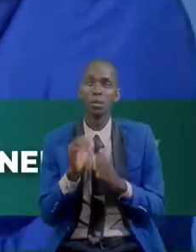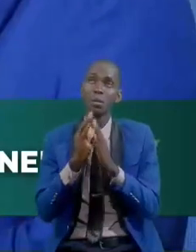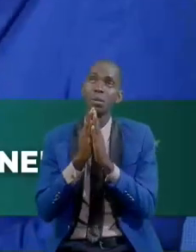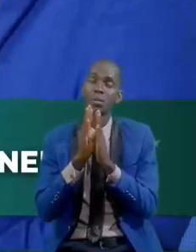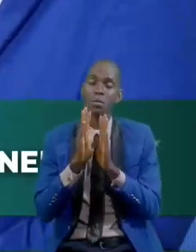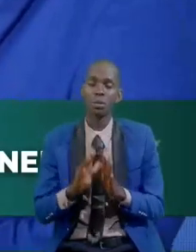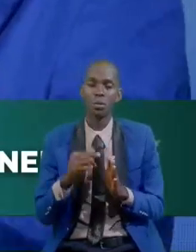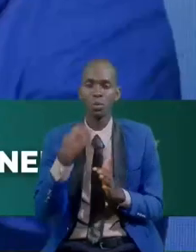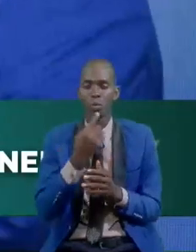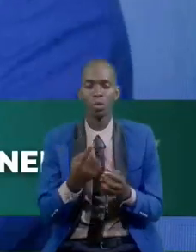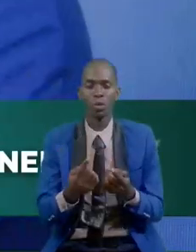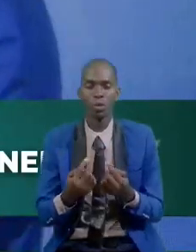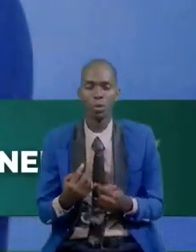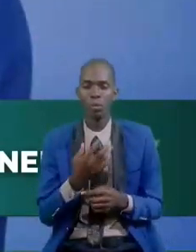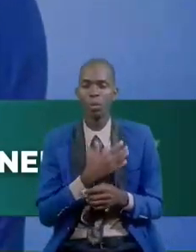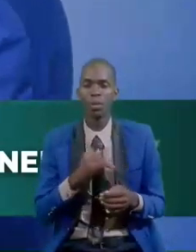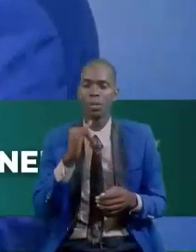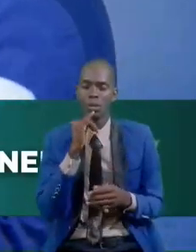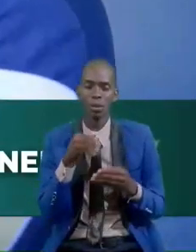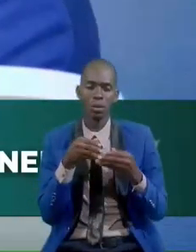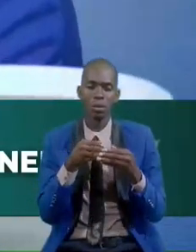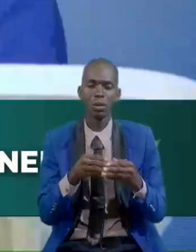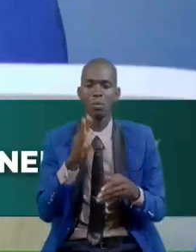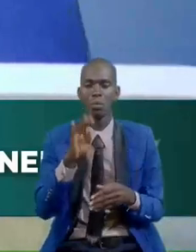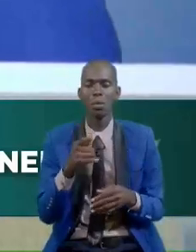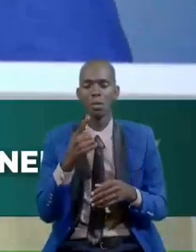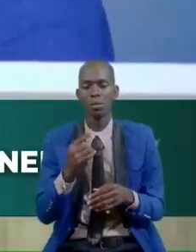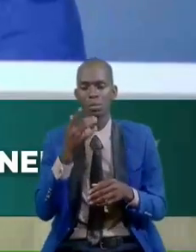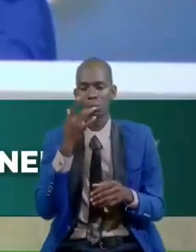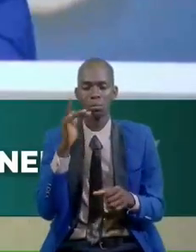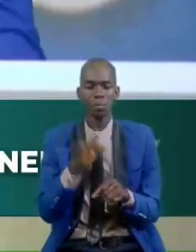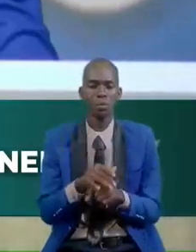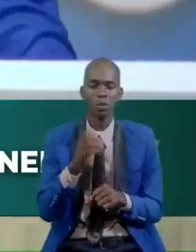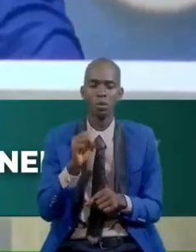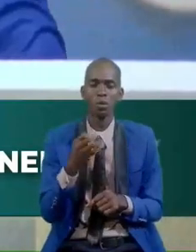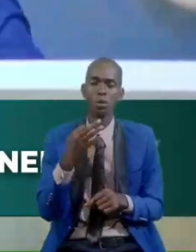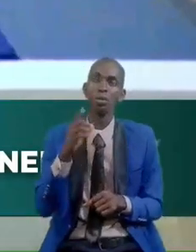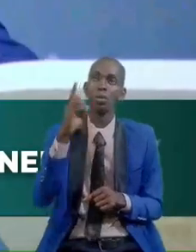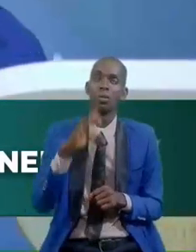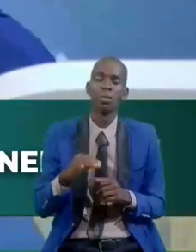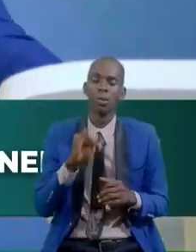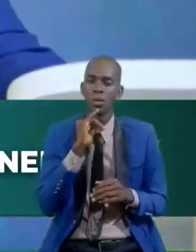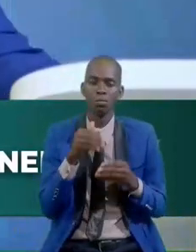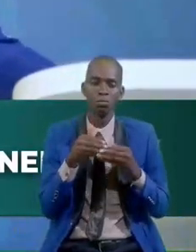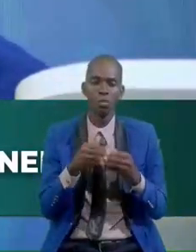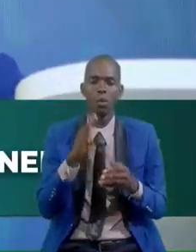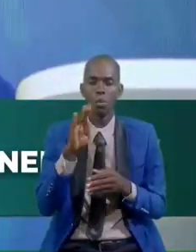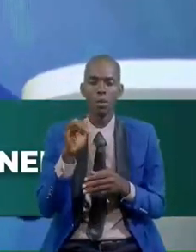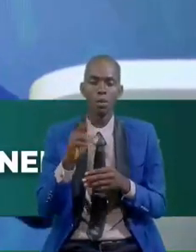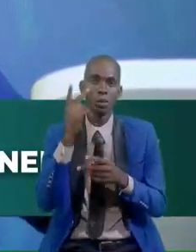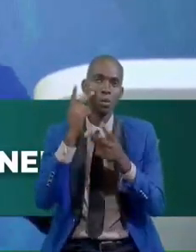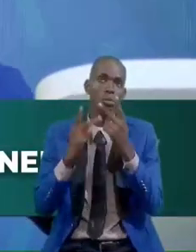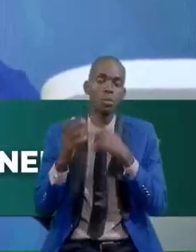Un demandeur qui vient et qui est guidé par la promesse de Dieu. Il est guidé par la prophétie